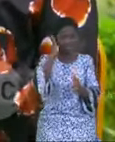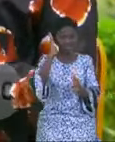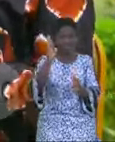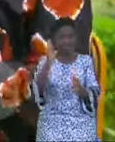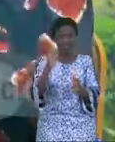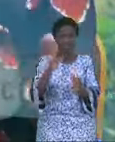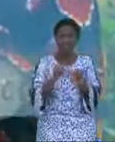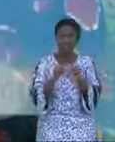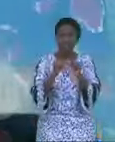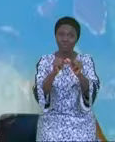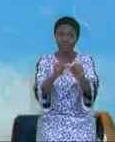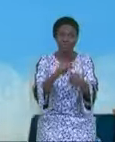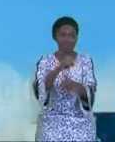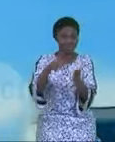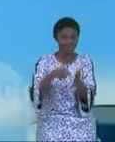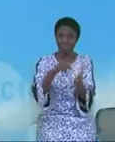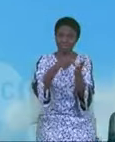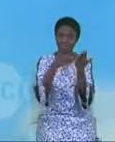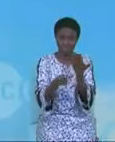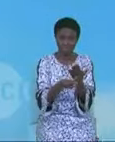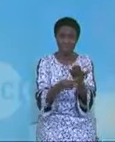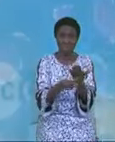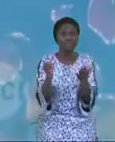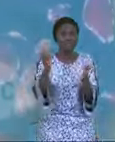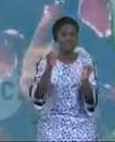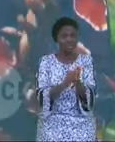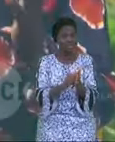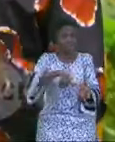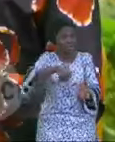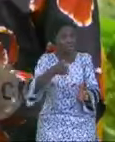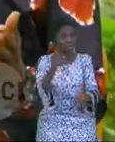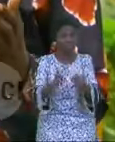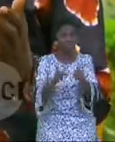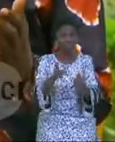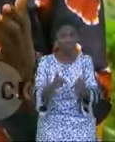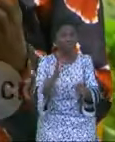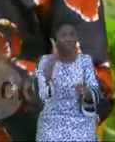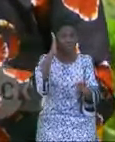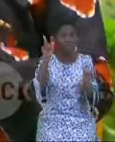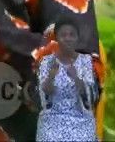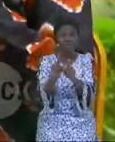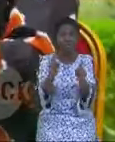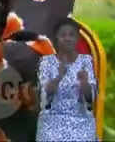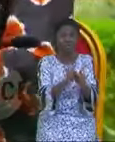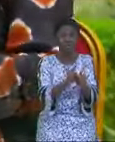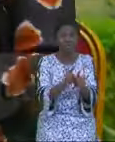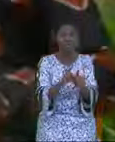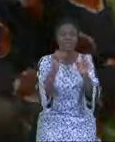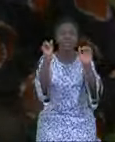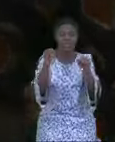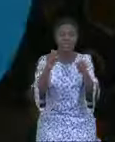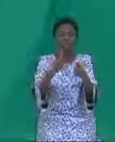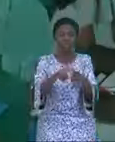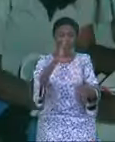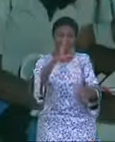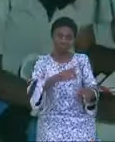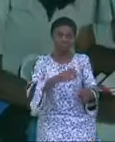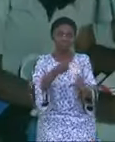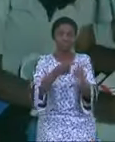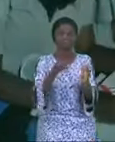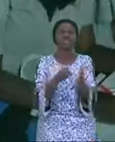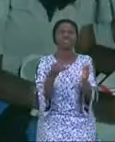à organiser ses croisades mondiales pour que les autres également puissent profiter de